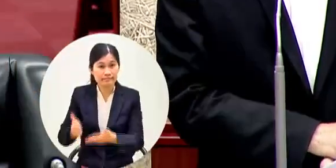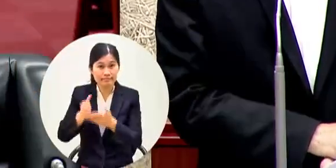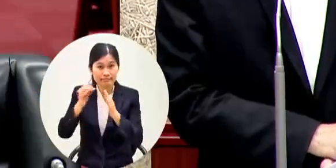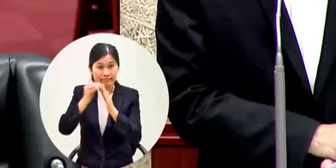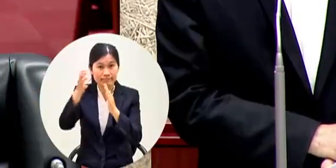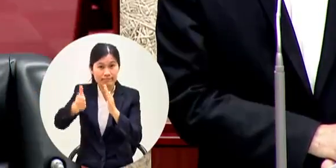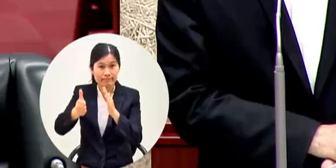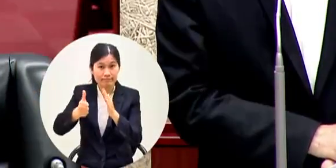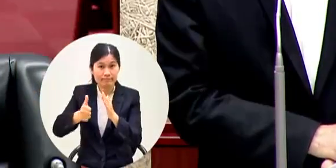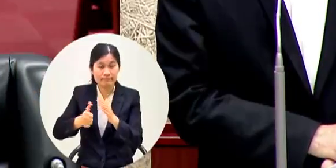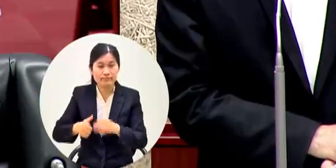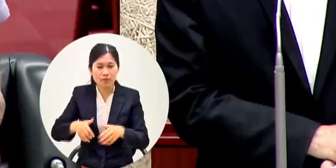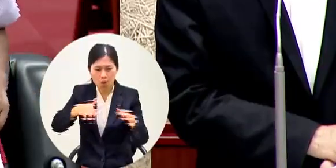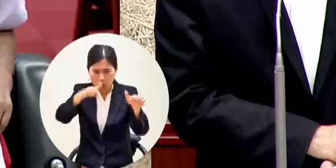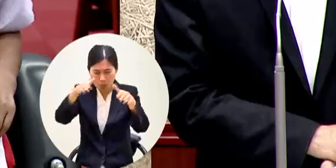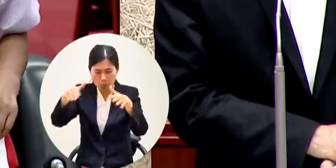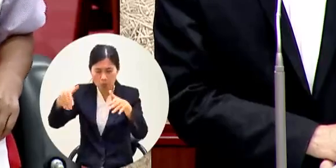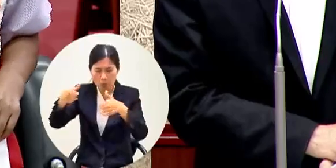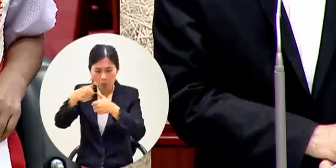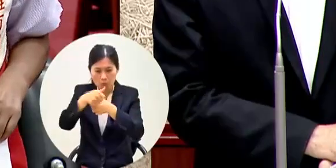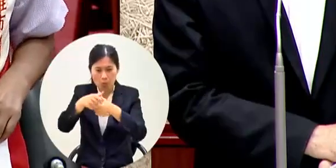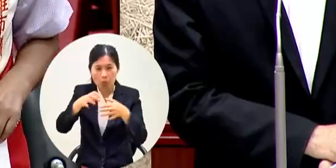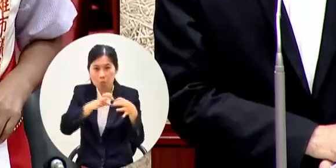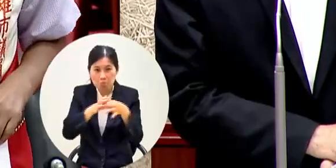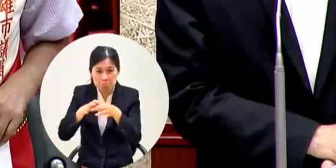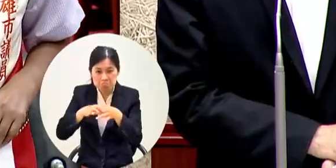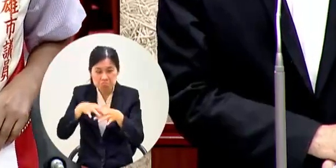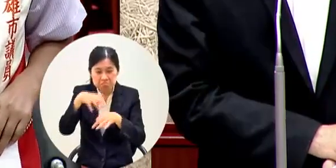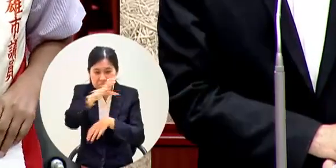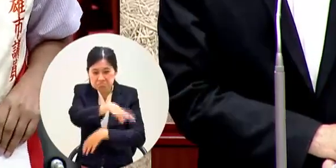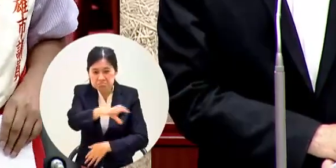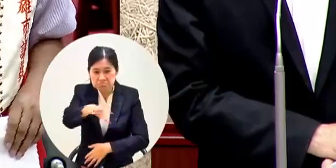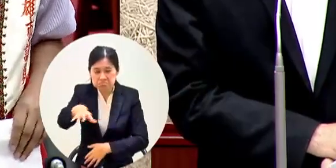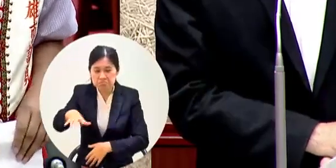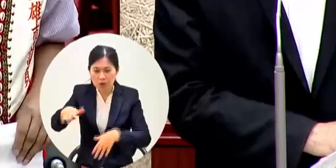景，因百姓的需求，要不要改？